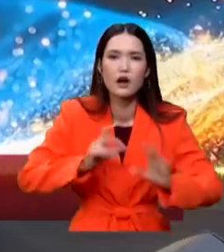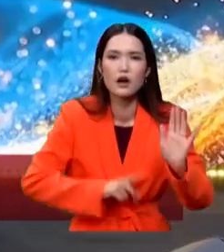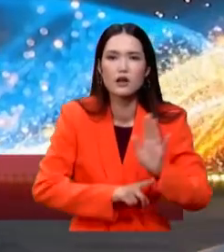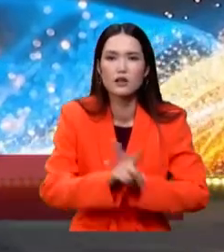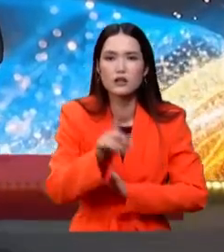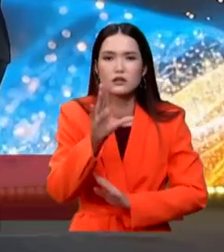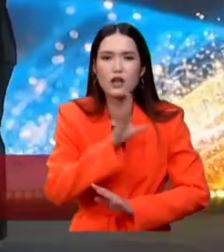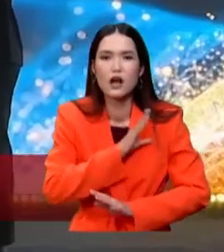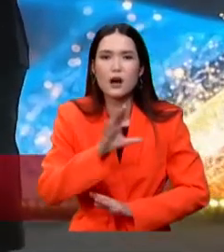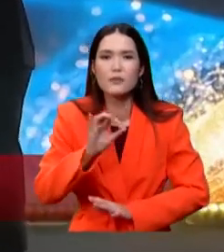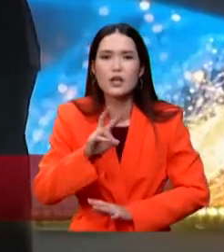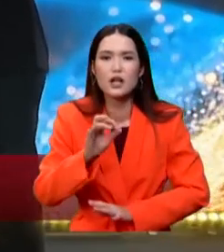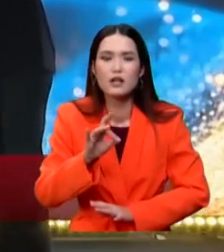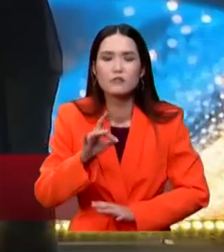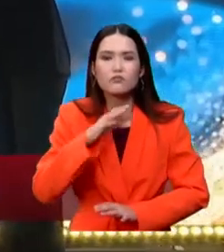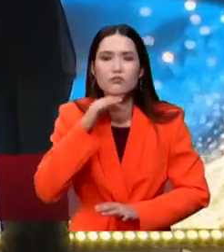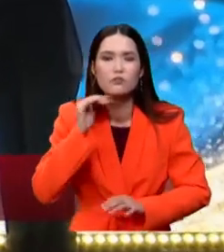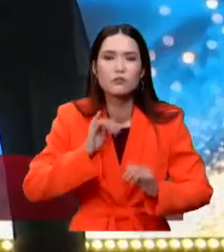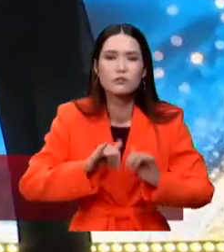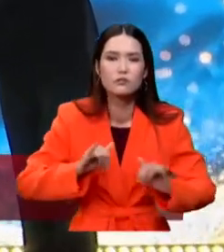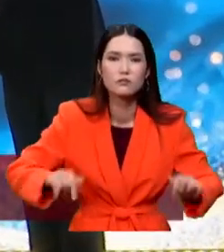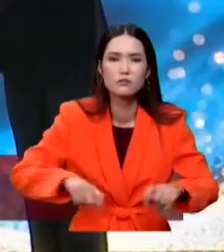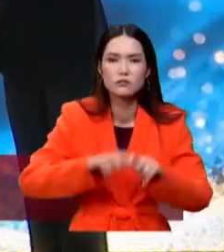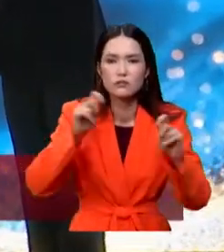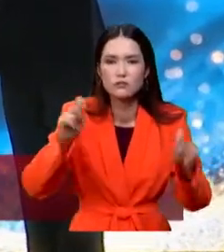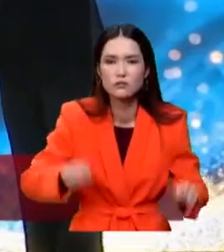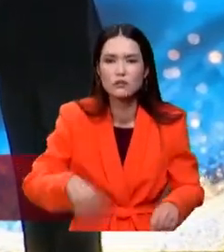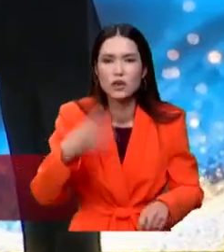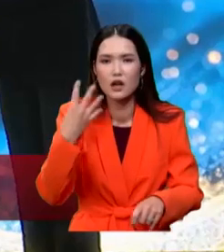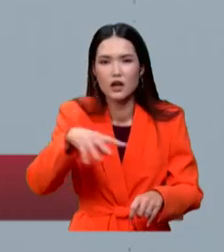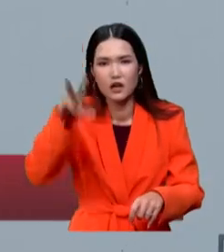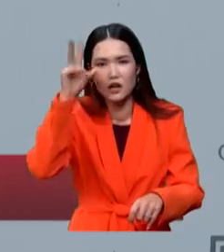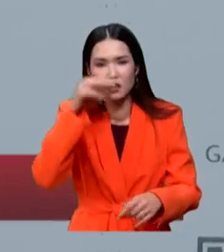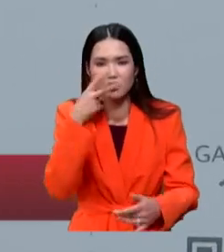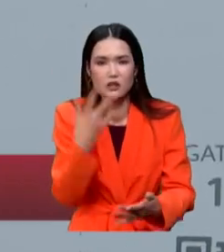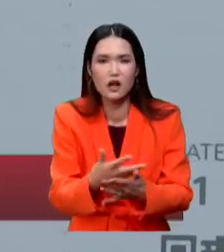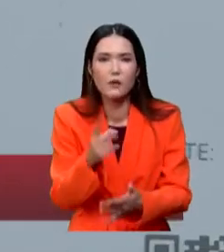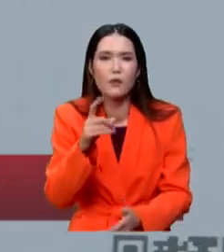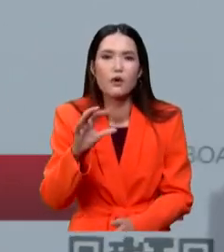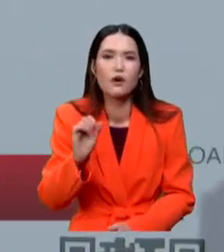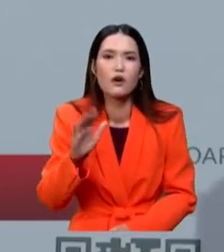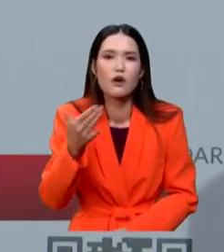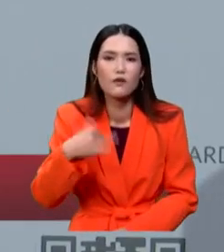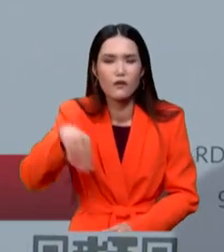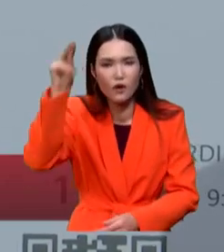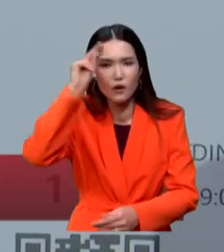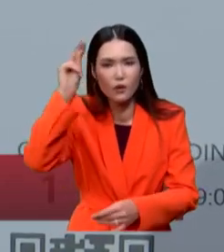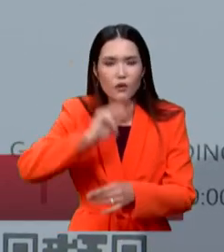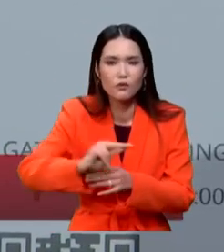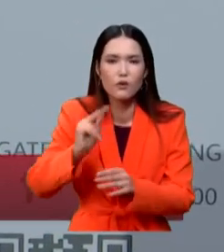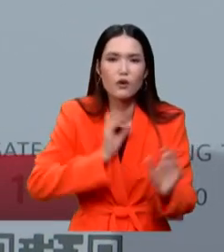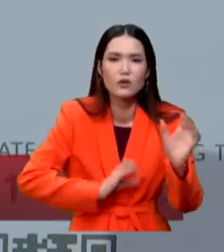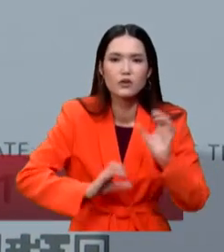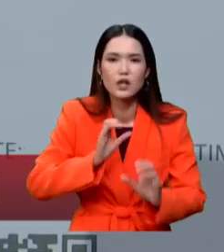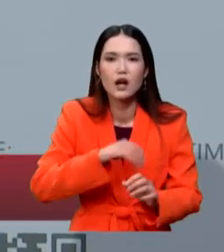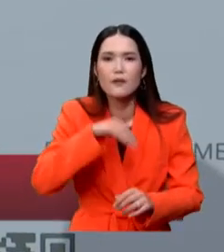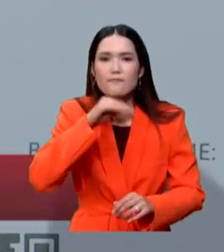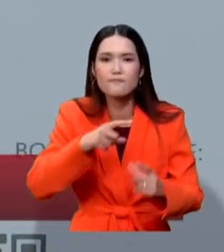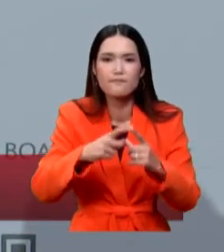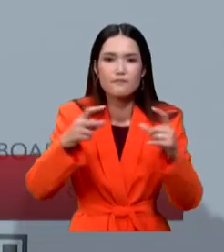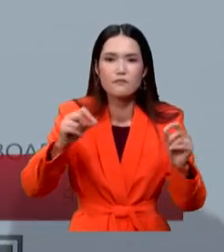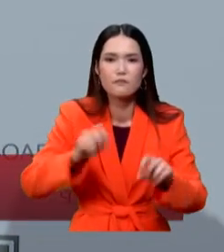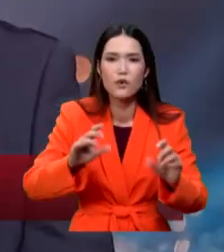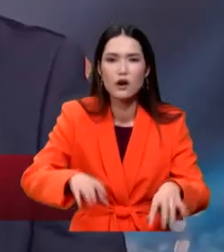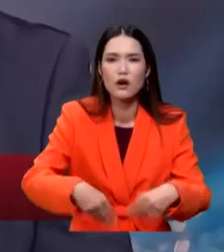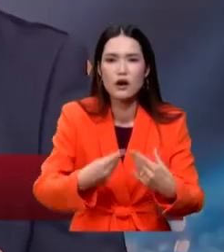ИКТ академиялары ашыла бастады. Қазір олардың саны 40-қа жетті. Олар Huawei ұсынатын оқыту базасында студенттерді сертификаттауға